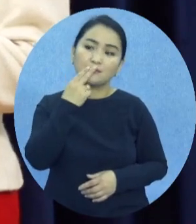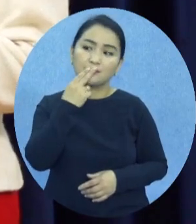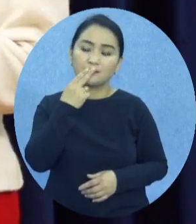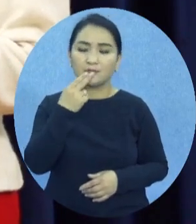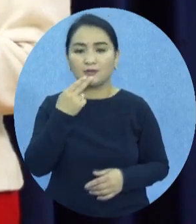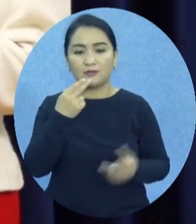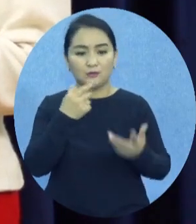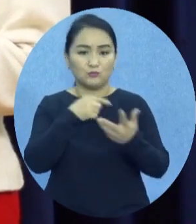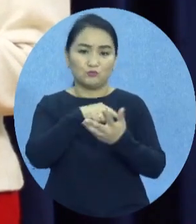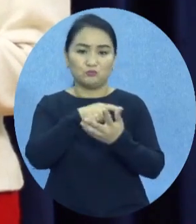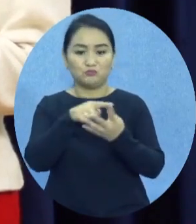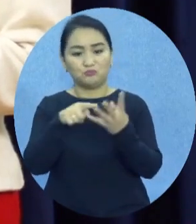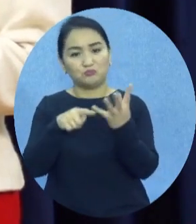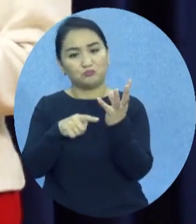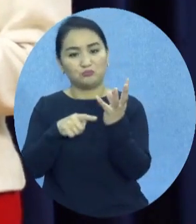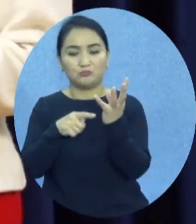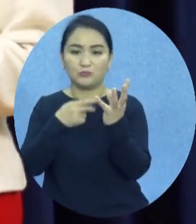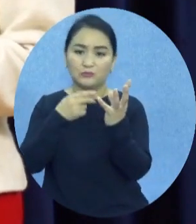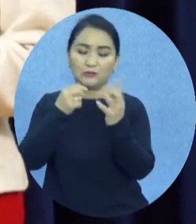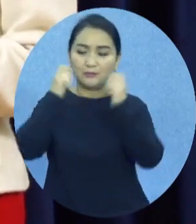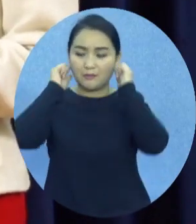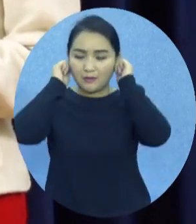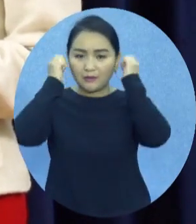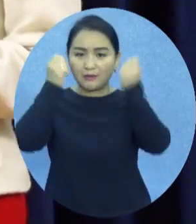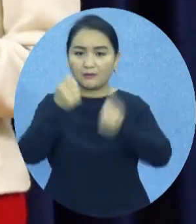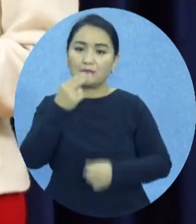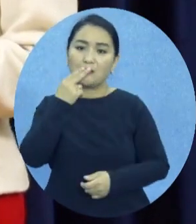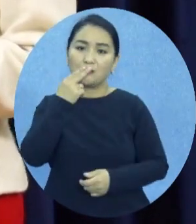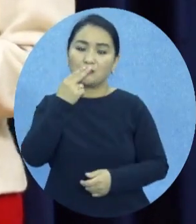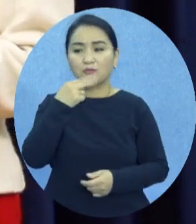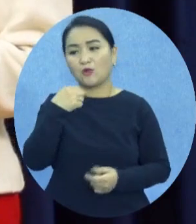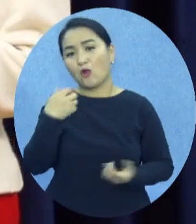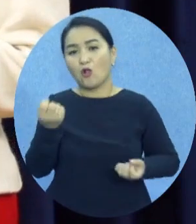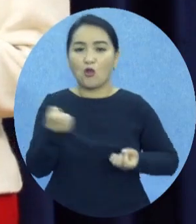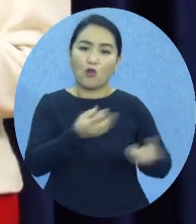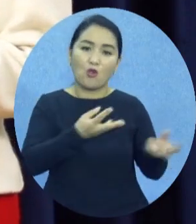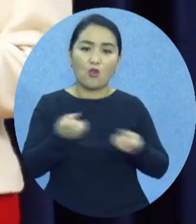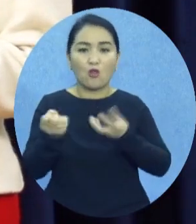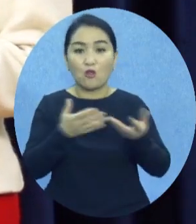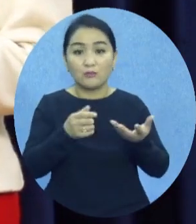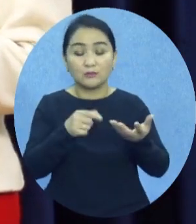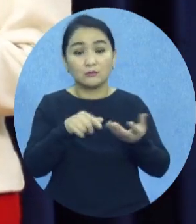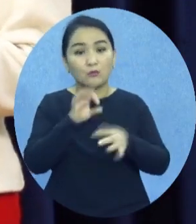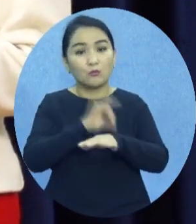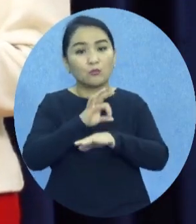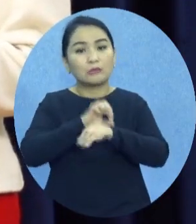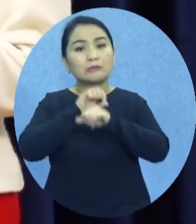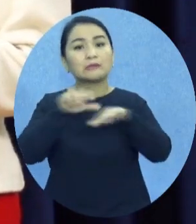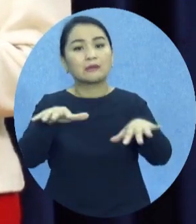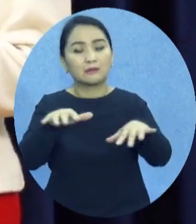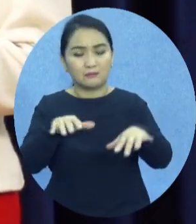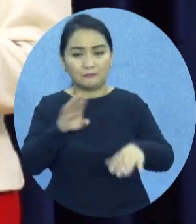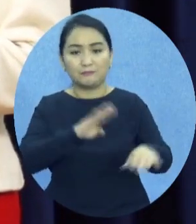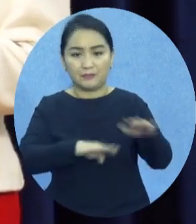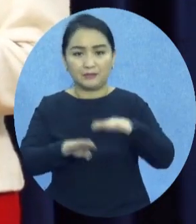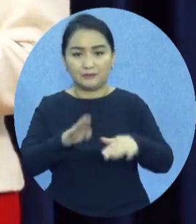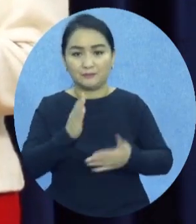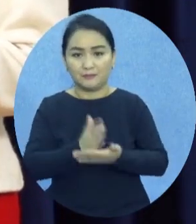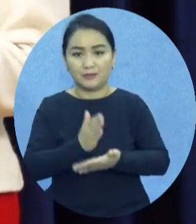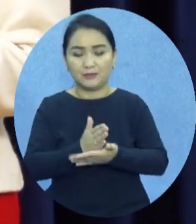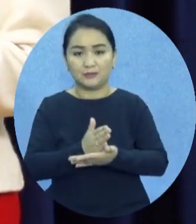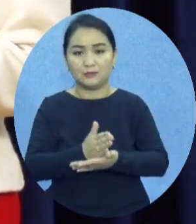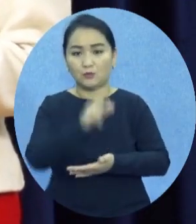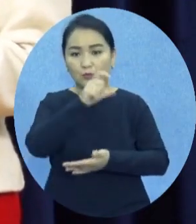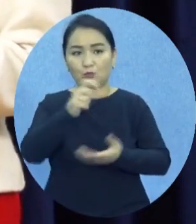5лаа тайрсагсчод маска авцсан яриад байна. Энэ нь халдвар тархахыг үсрэл болно. Тийм учраас л олоолаа олон газрын хүмүүс